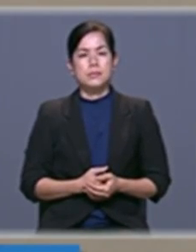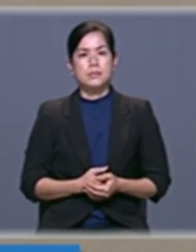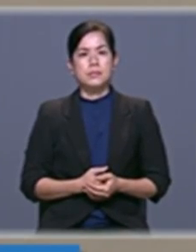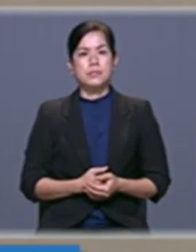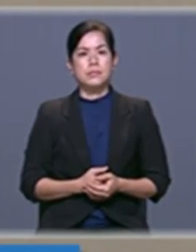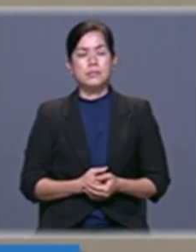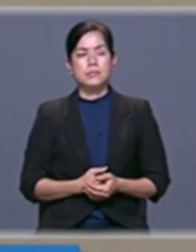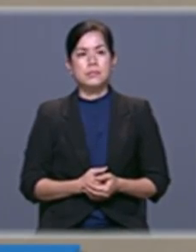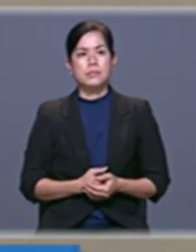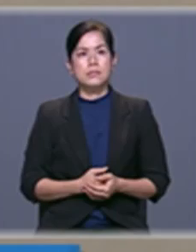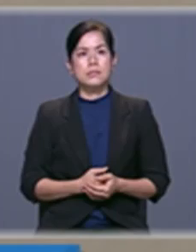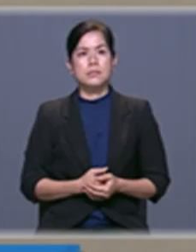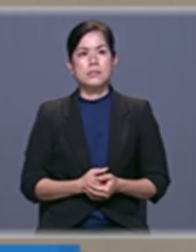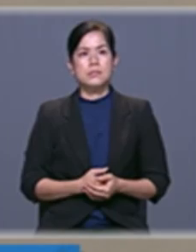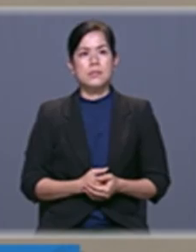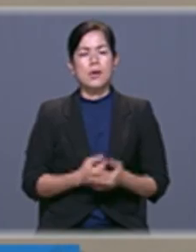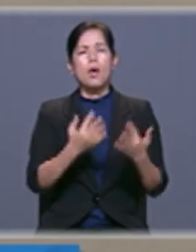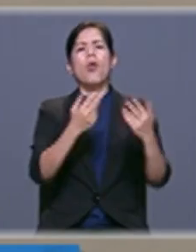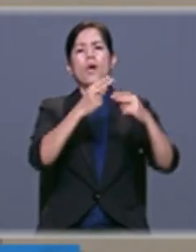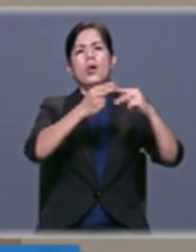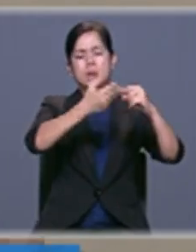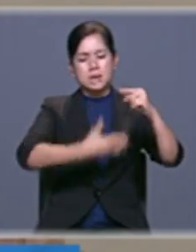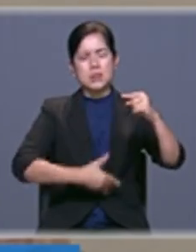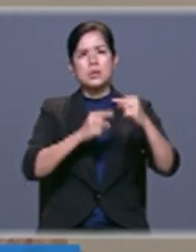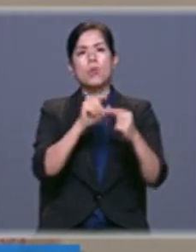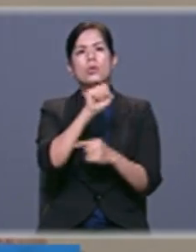ปิดได้ไหม เอาไว้ดูรายชื่อสว.อีกที